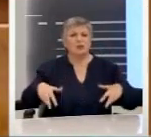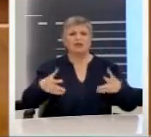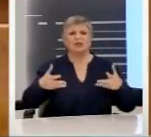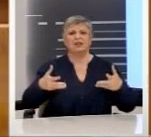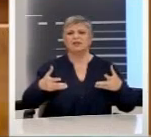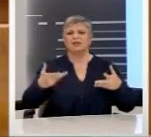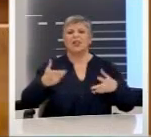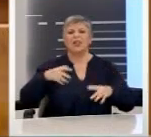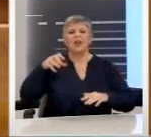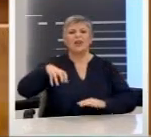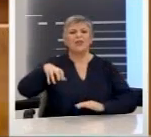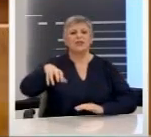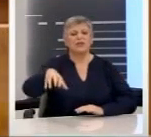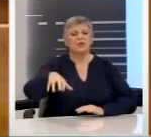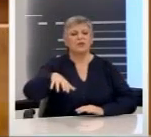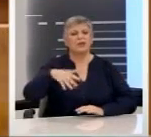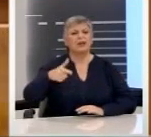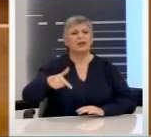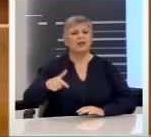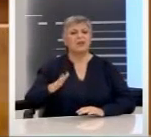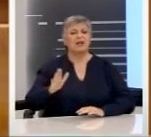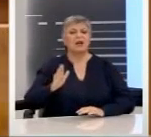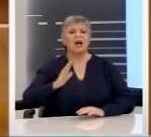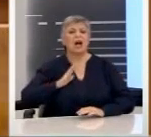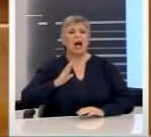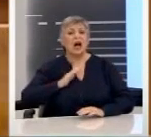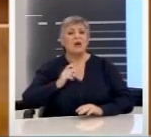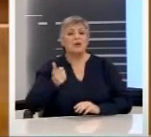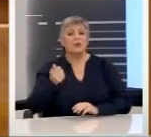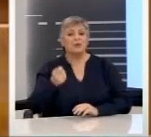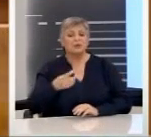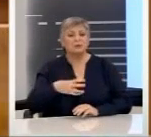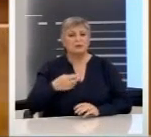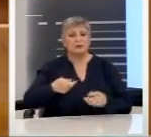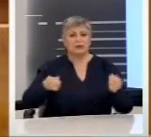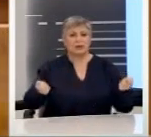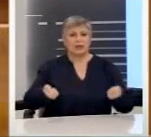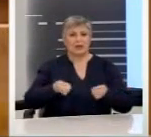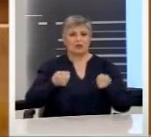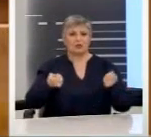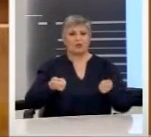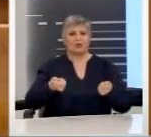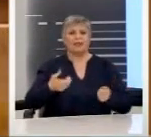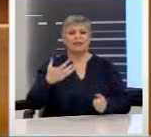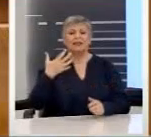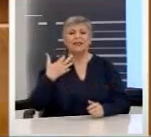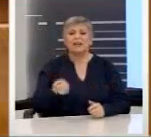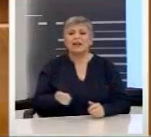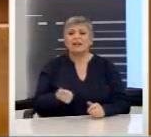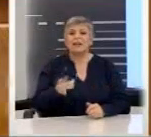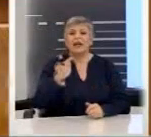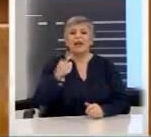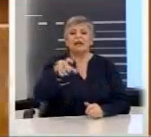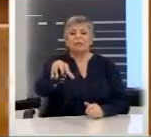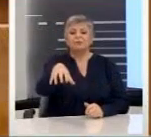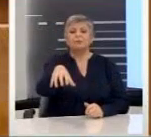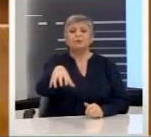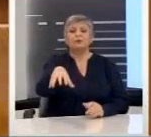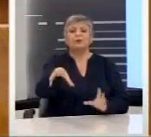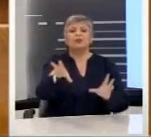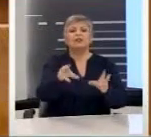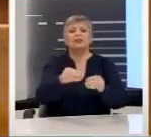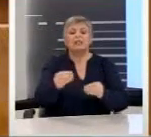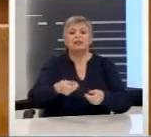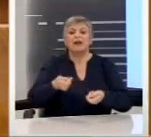με αόριστο αριθμό ανθρώπων και ένα πολύ σημαντικό ζήτημα το οποίο να αφορά ένα τομέα του κράτους, ένα τομέα της δημόσιας